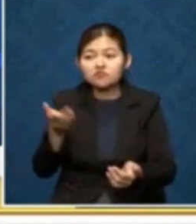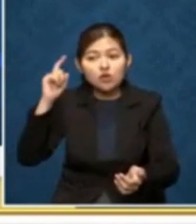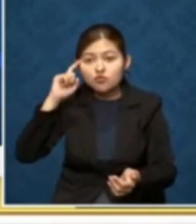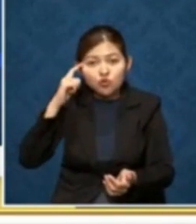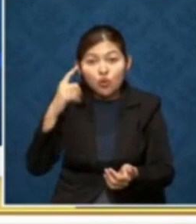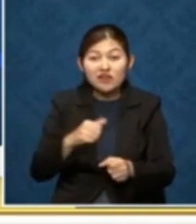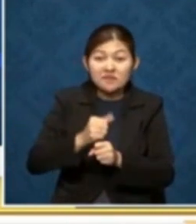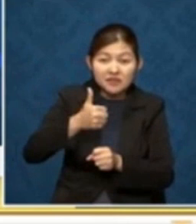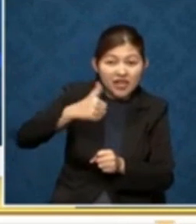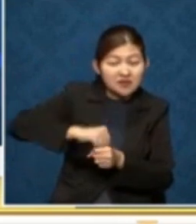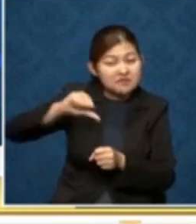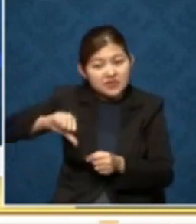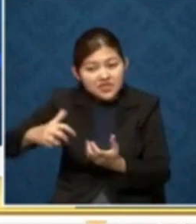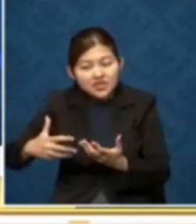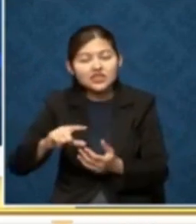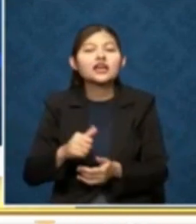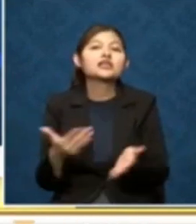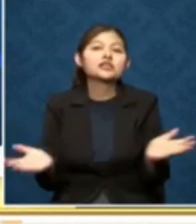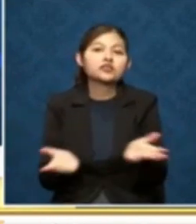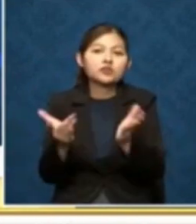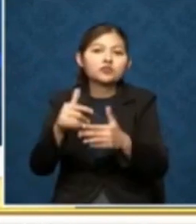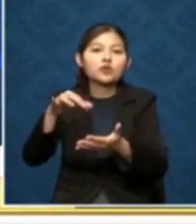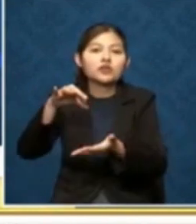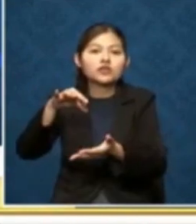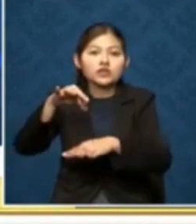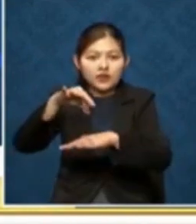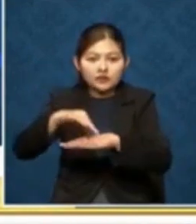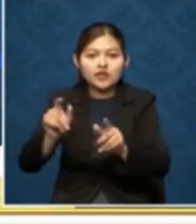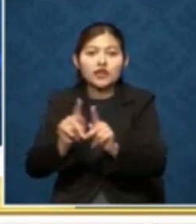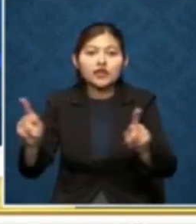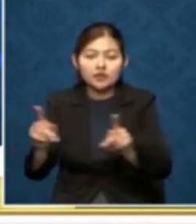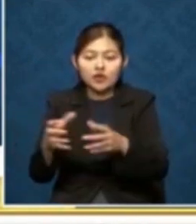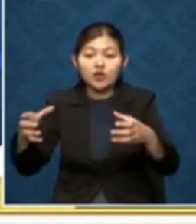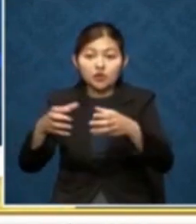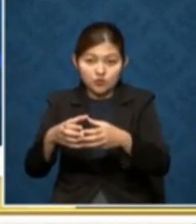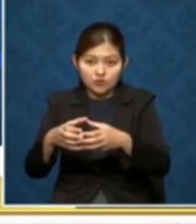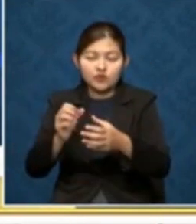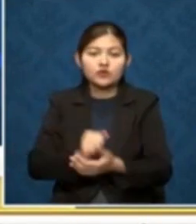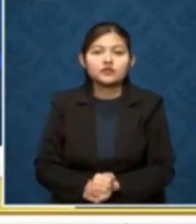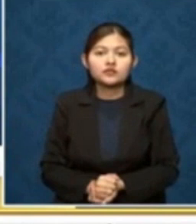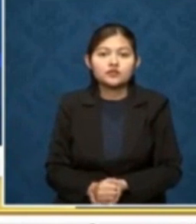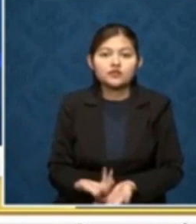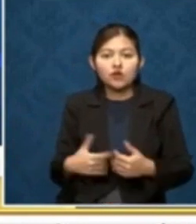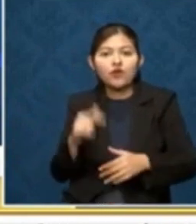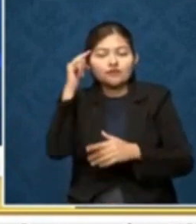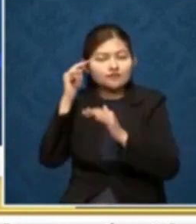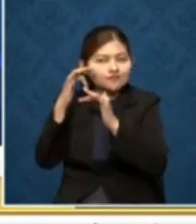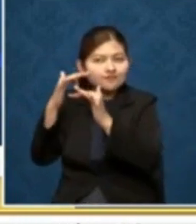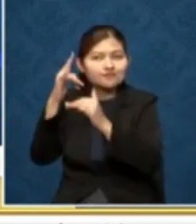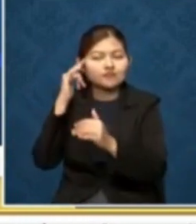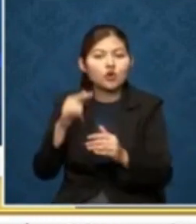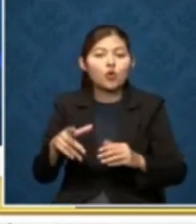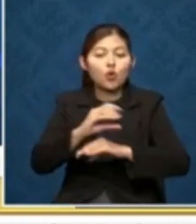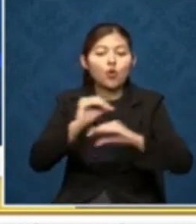นะคะเพราะฉะนั้นดิฉันสนับสนุนให้มีการตั้งคณะกรรมการวิสามัญขึ้นมาเรื่องนี้โดยเฉพาะนะคะในส่วนของความฝันของโครงการนี้เนี่